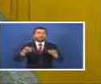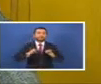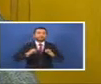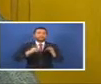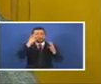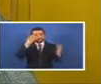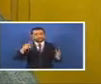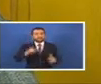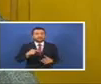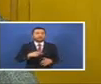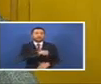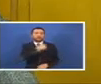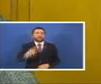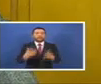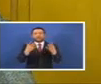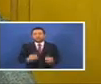Artık sıradanlaştı.